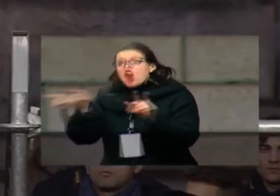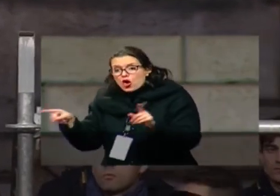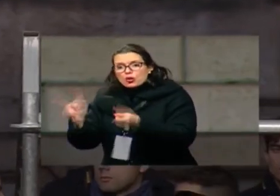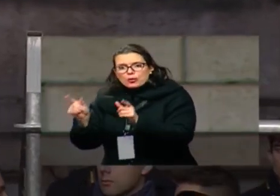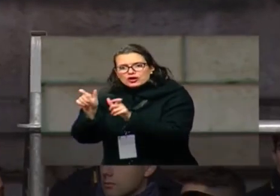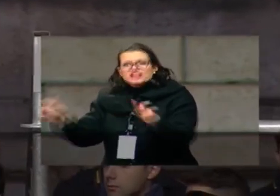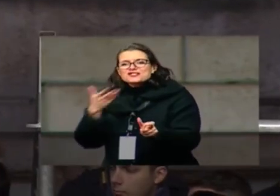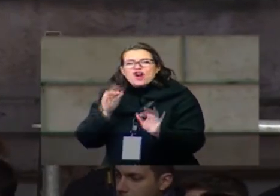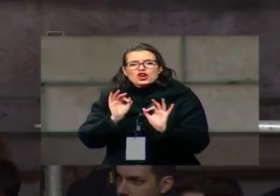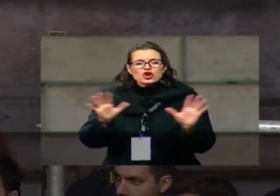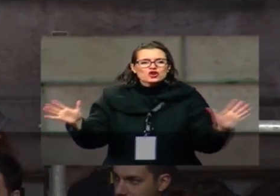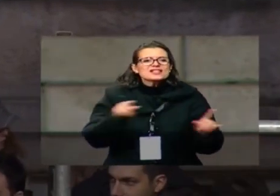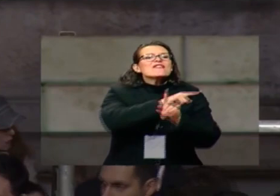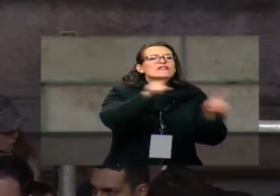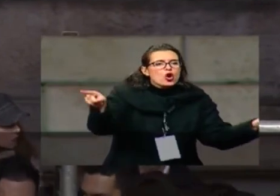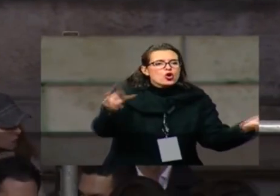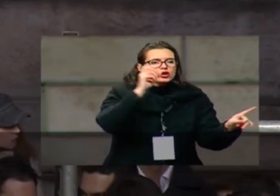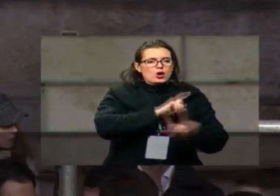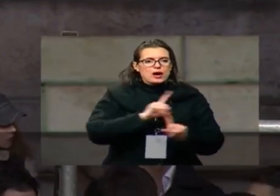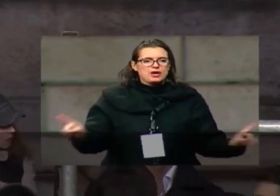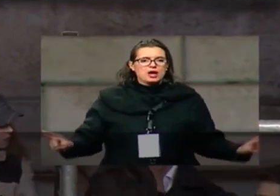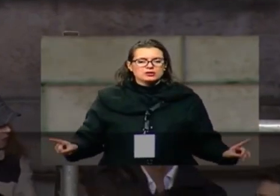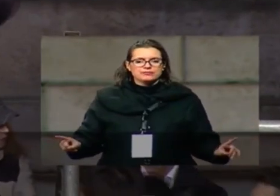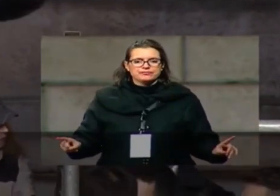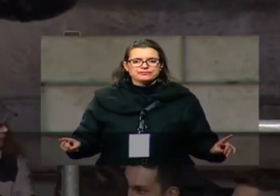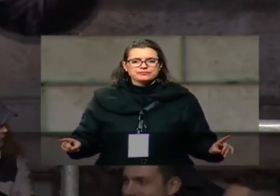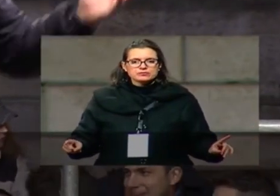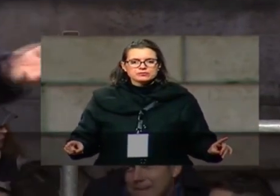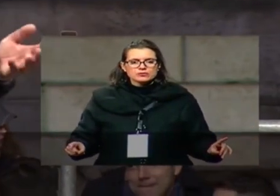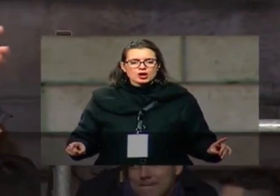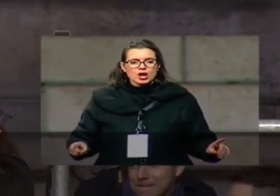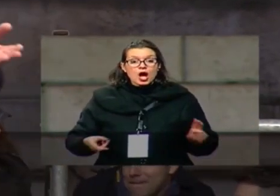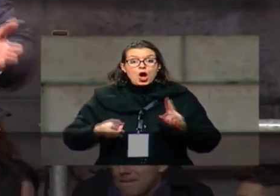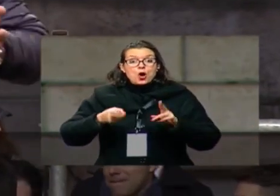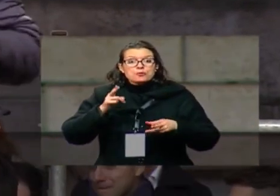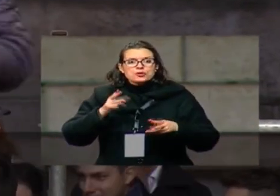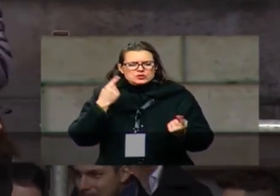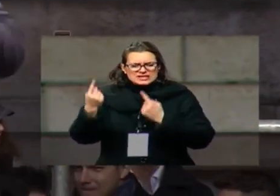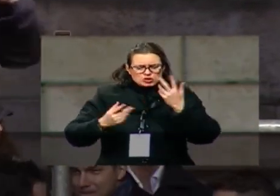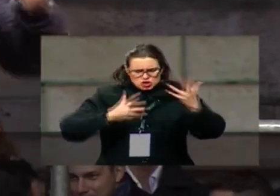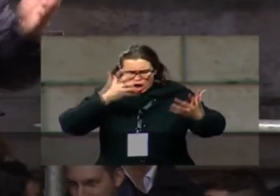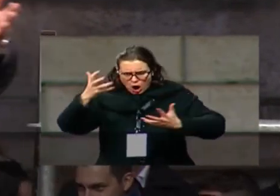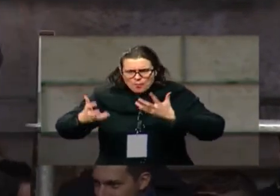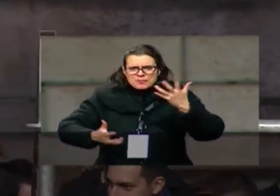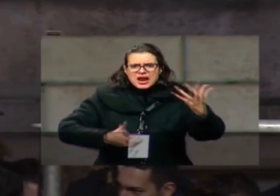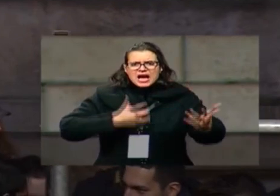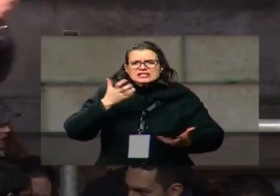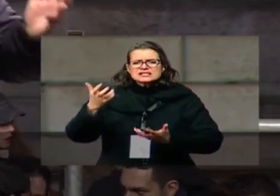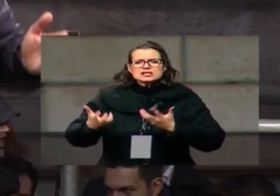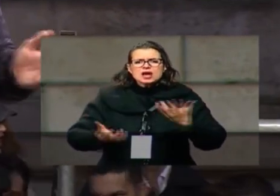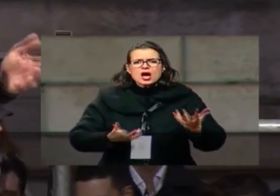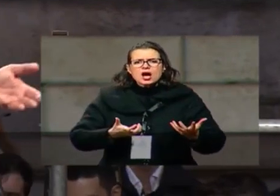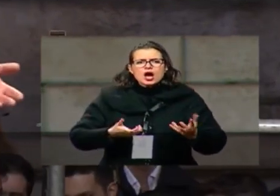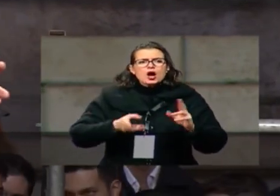e la complessità è è voluta perché più è complessa la situazione più tu non sai dove che punti di